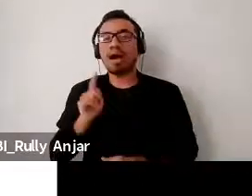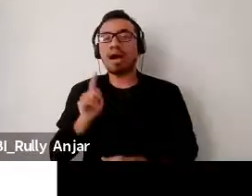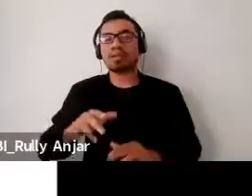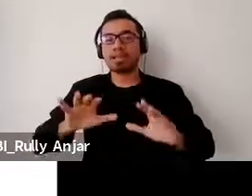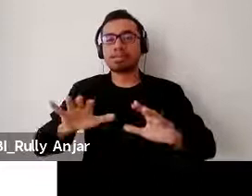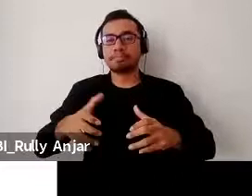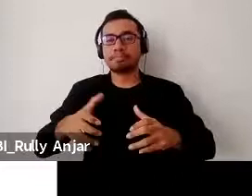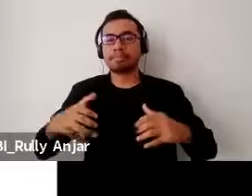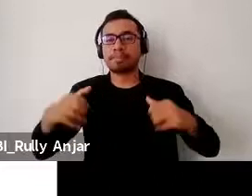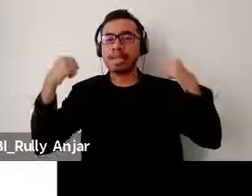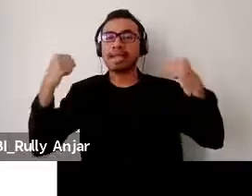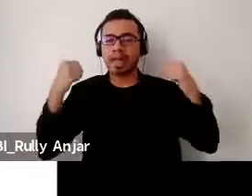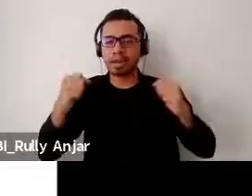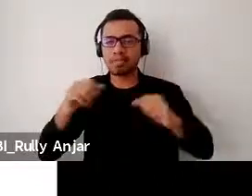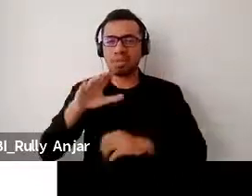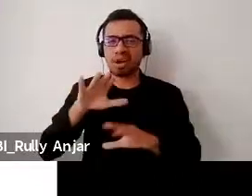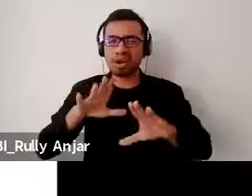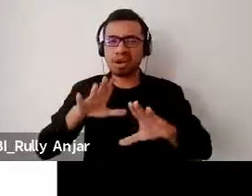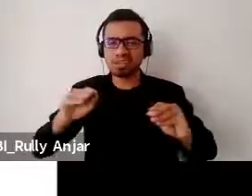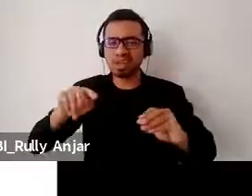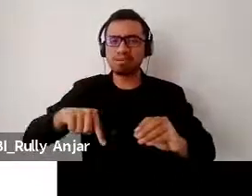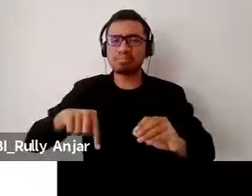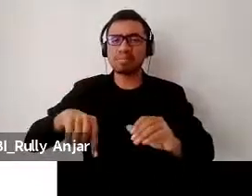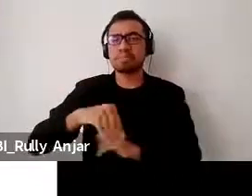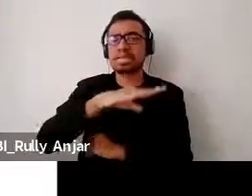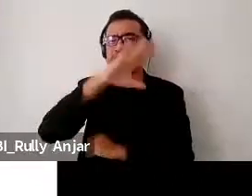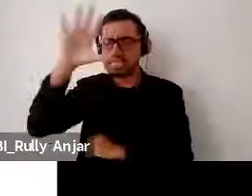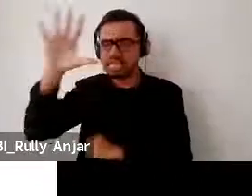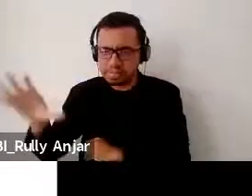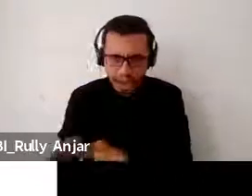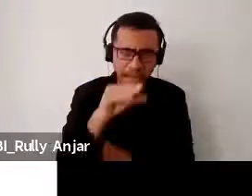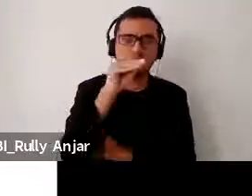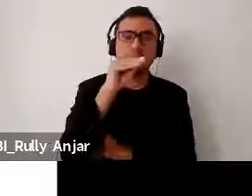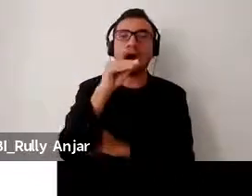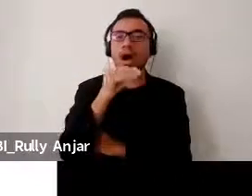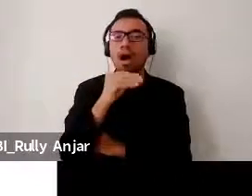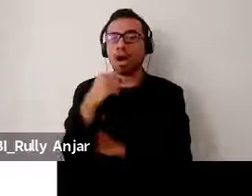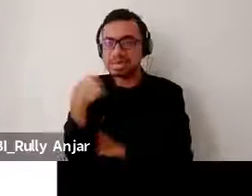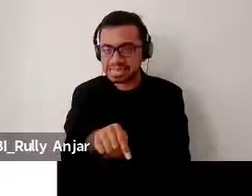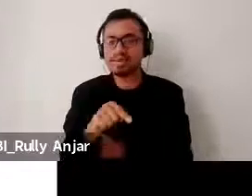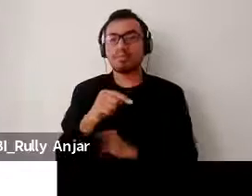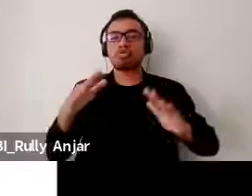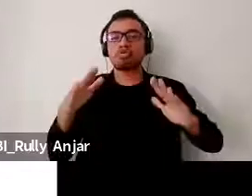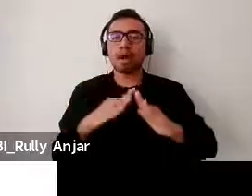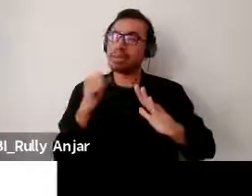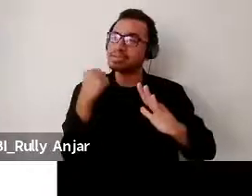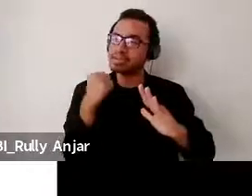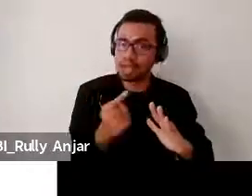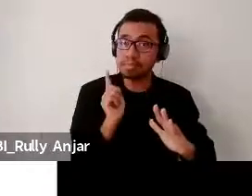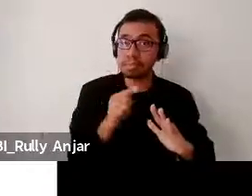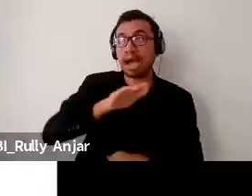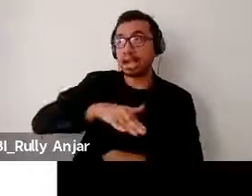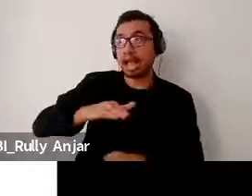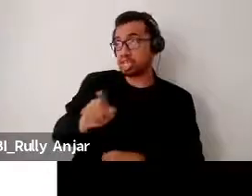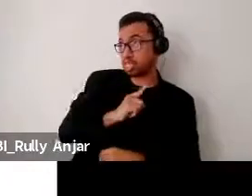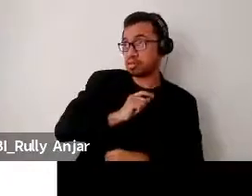Anaknya tidak mampu ya, tidak bisa menyelesaikan pekerjaannya tanpa didampingi ibunya ya. Karena biasanya anak